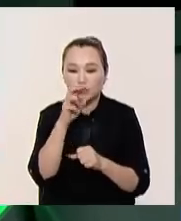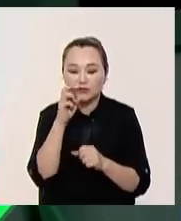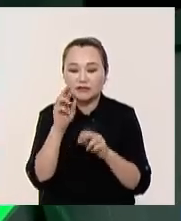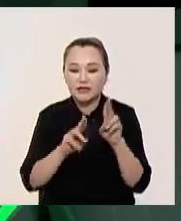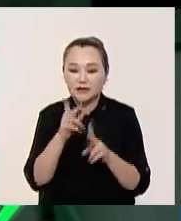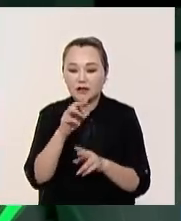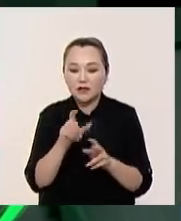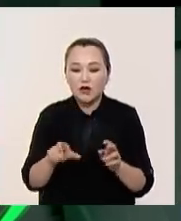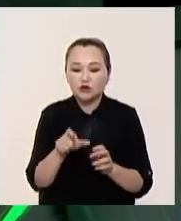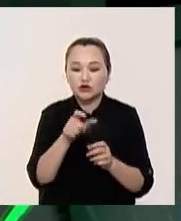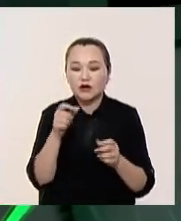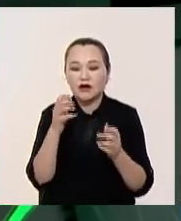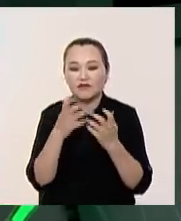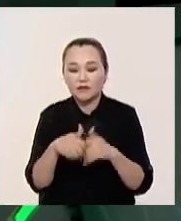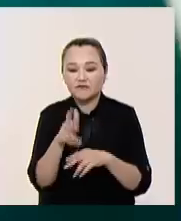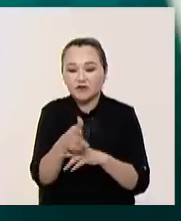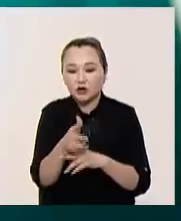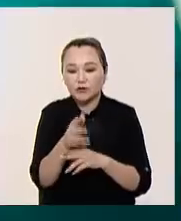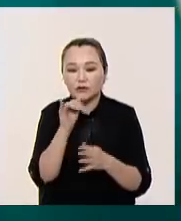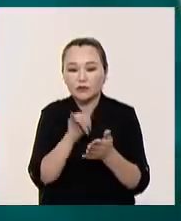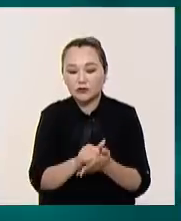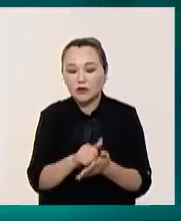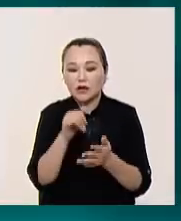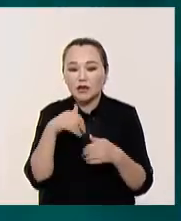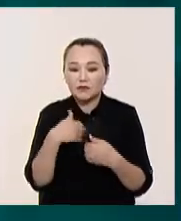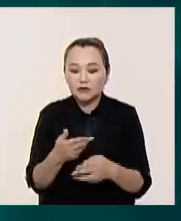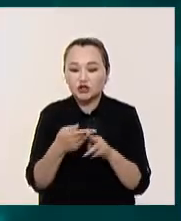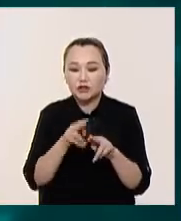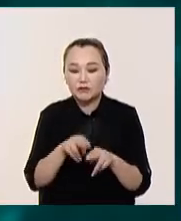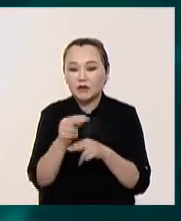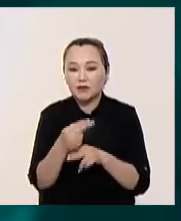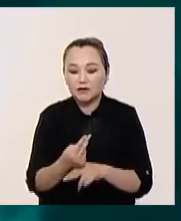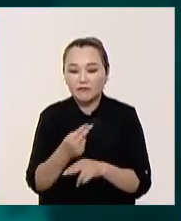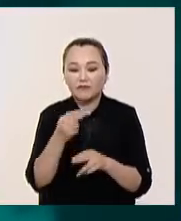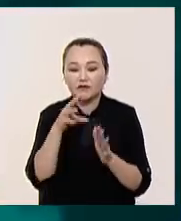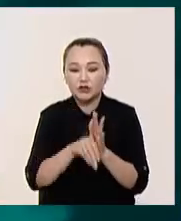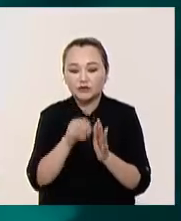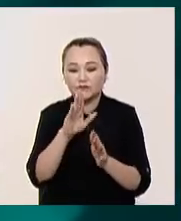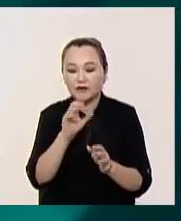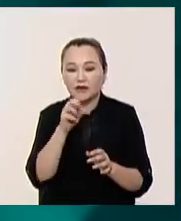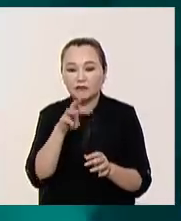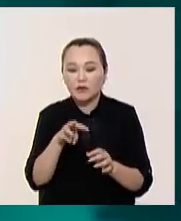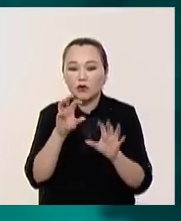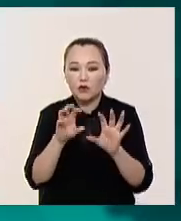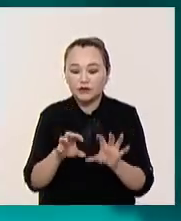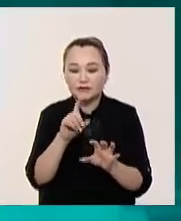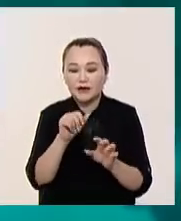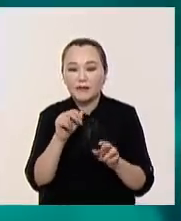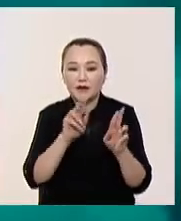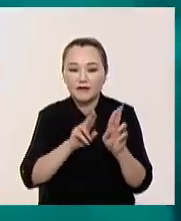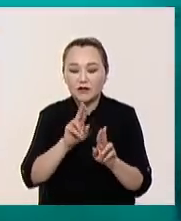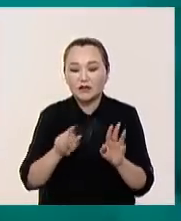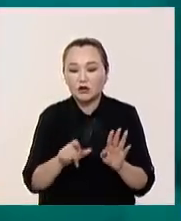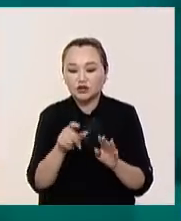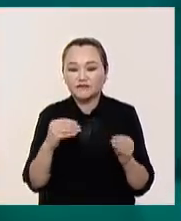для дорожных автоматических видеокамер. Предположительно, поправки внесут в административный кодекс и правила дорожного